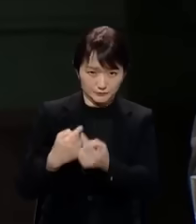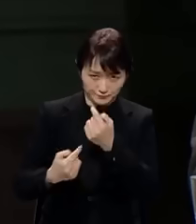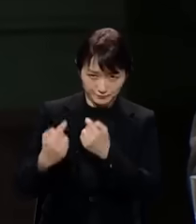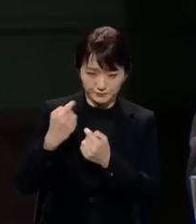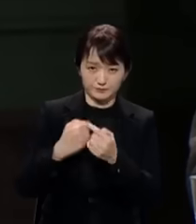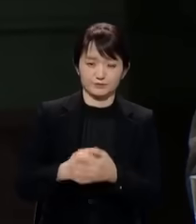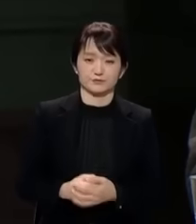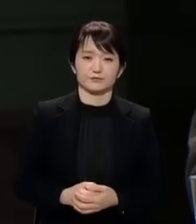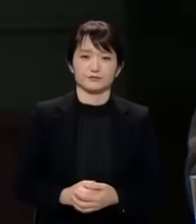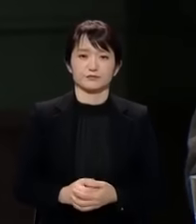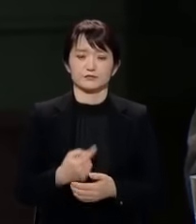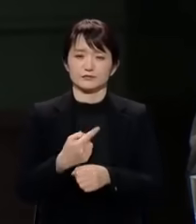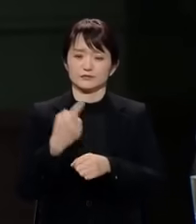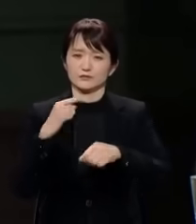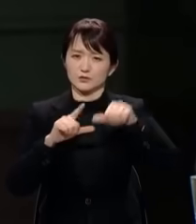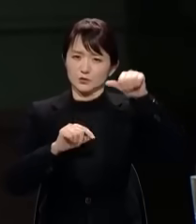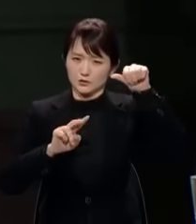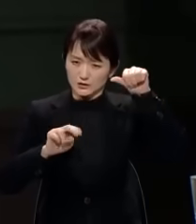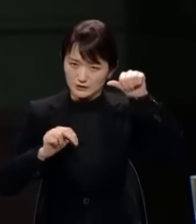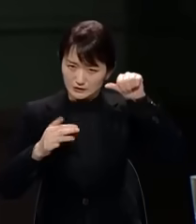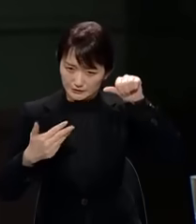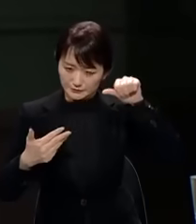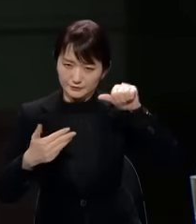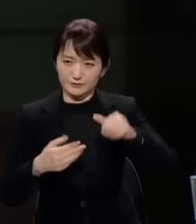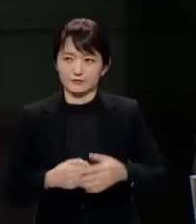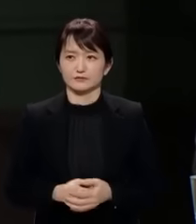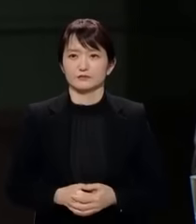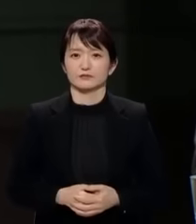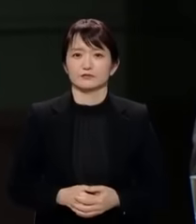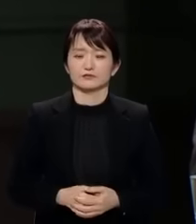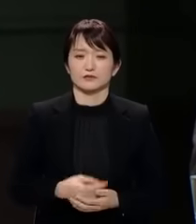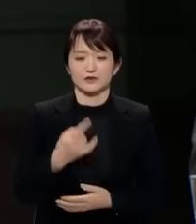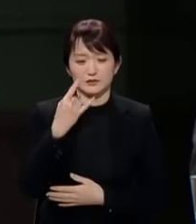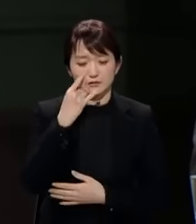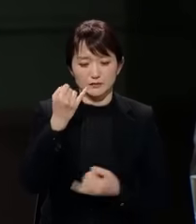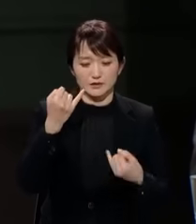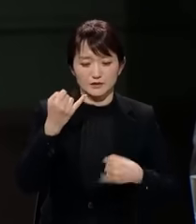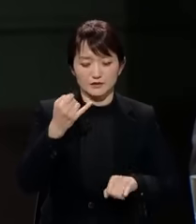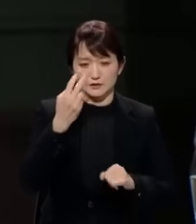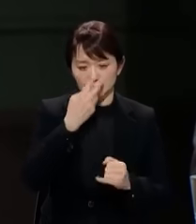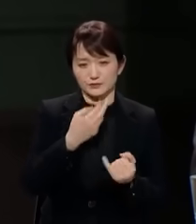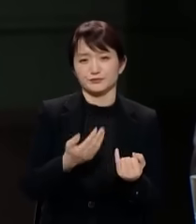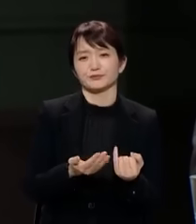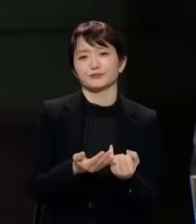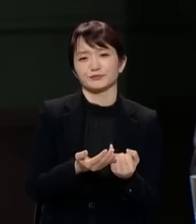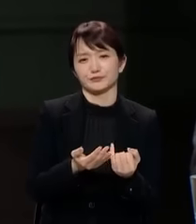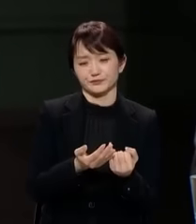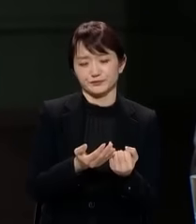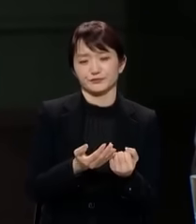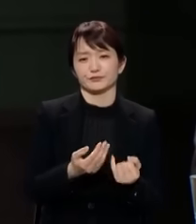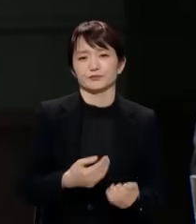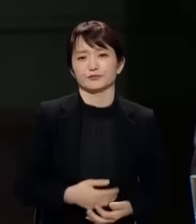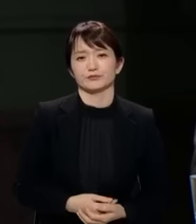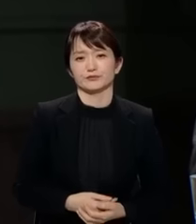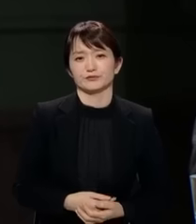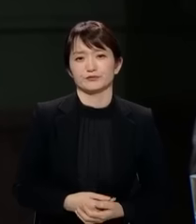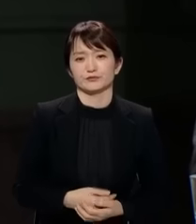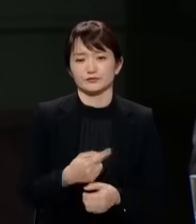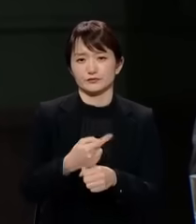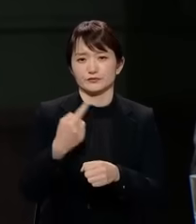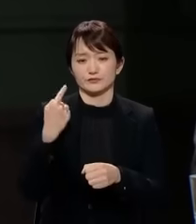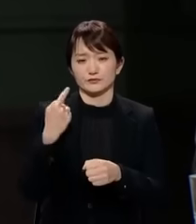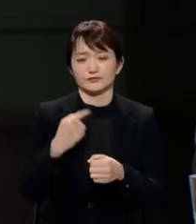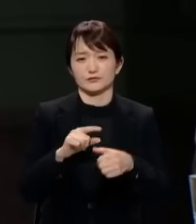있었던게 지난해 5월 28일입니다이 가정이 한부모 과정이고요 제보자가 딸을 혼자 키우고 있다고 합니다이 지난해